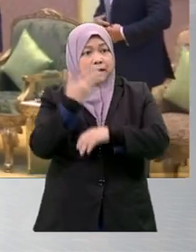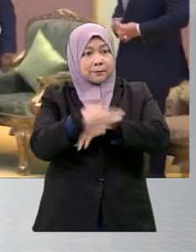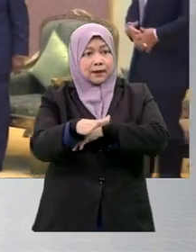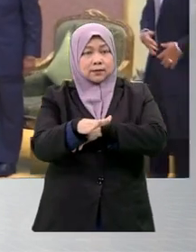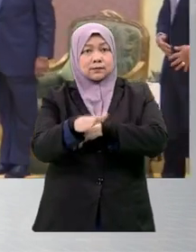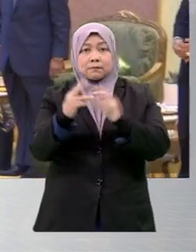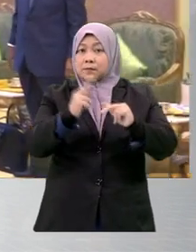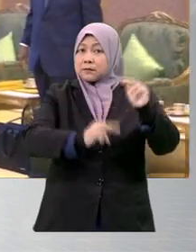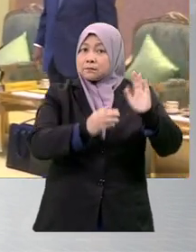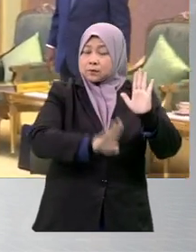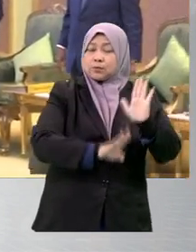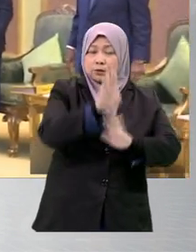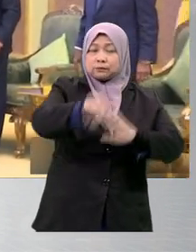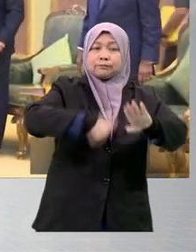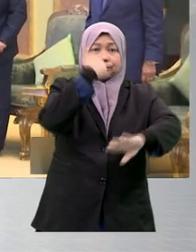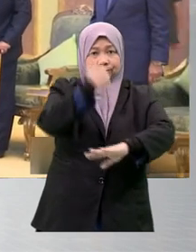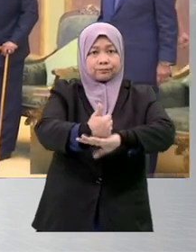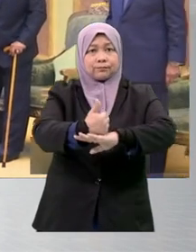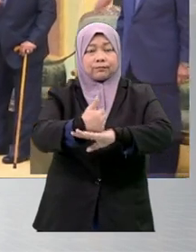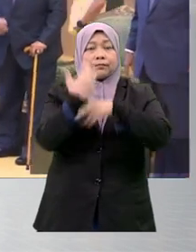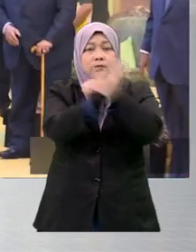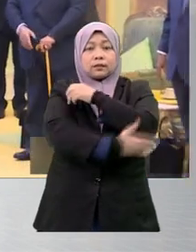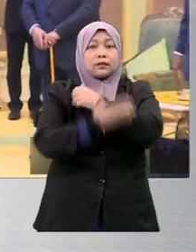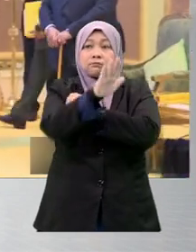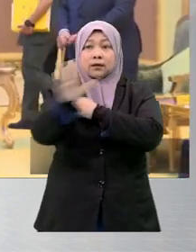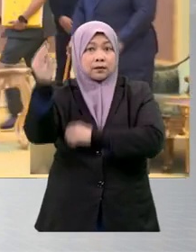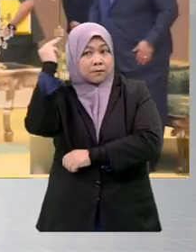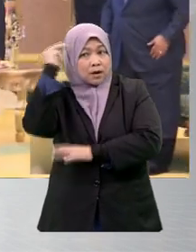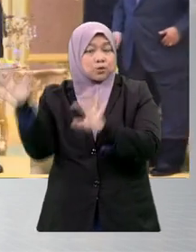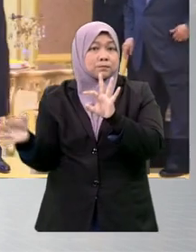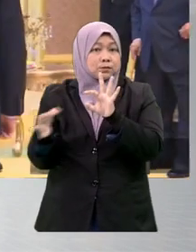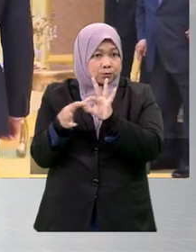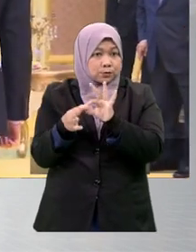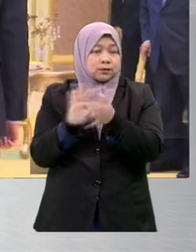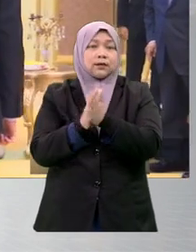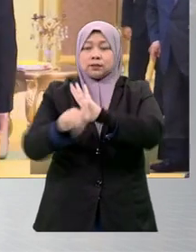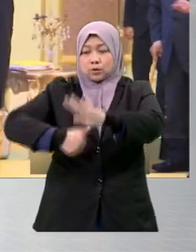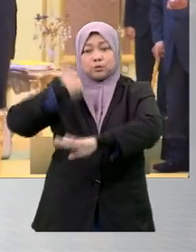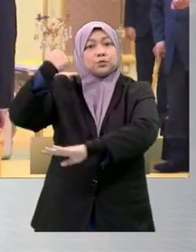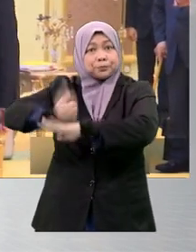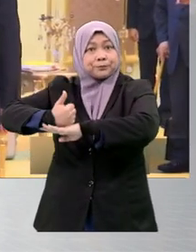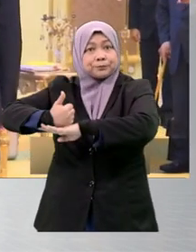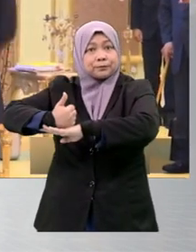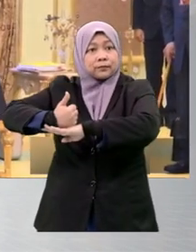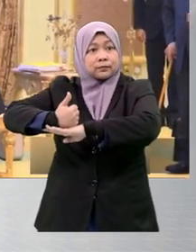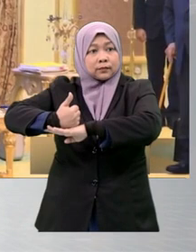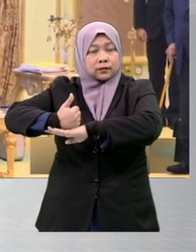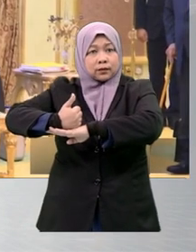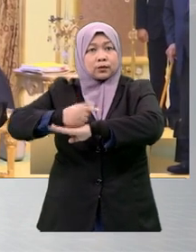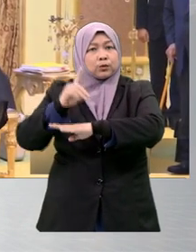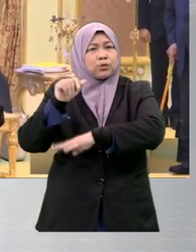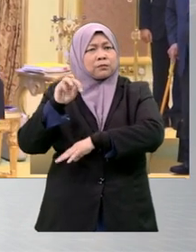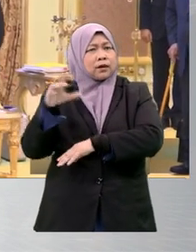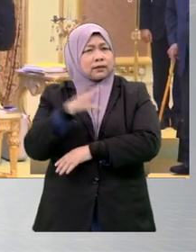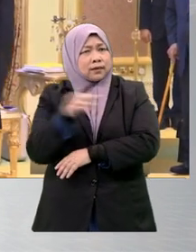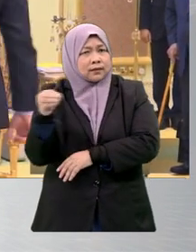pembinaan atau penubuhan negeri-negeri Melayu bersekutu maka tertubuhnya durba pada awalnya